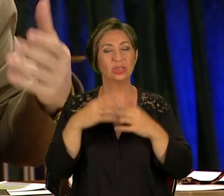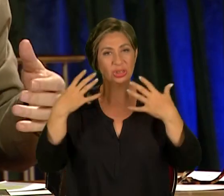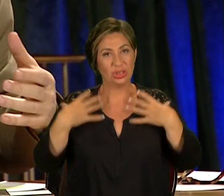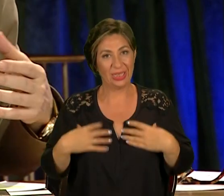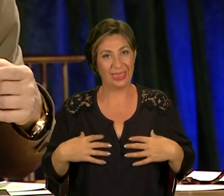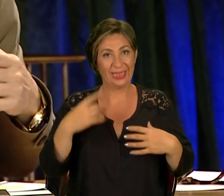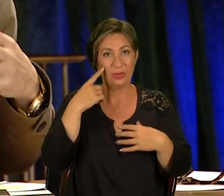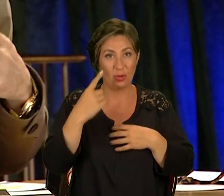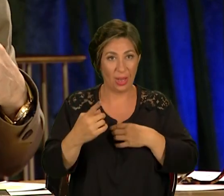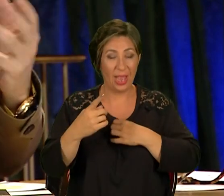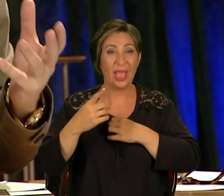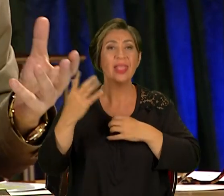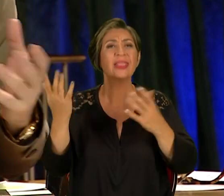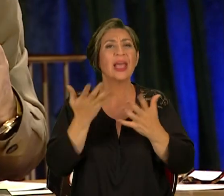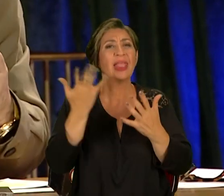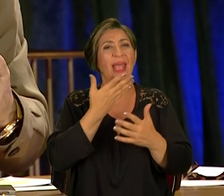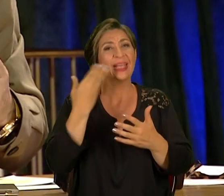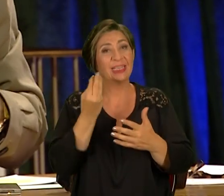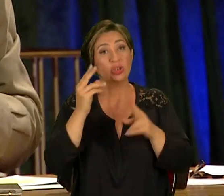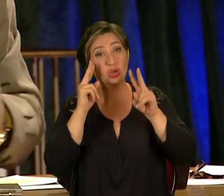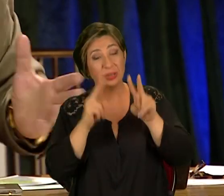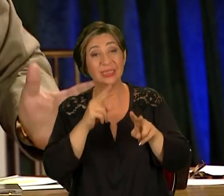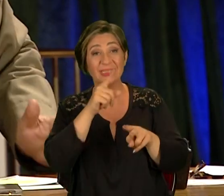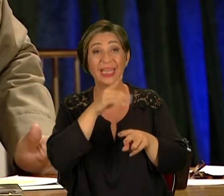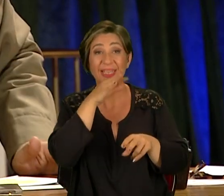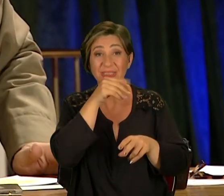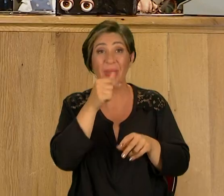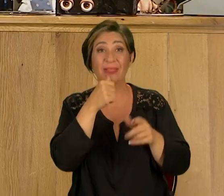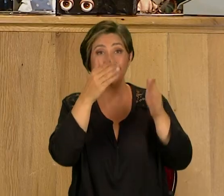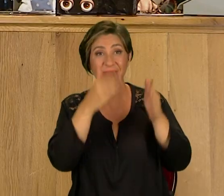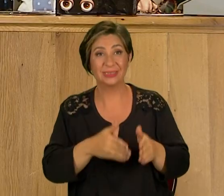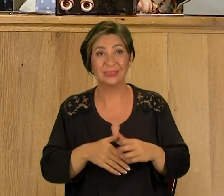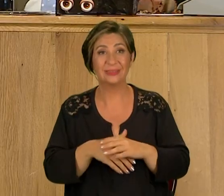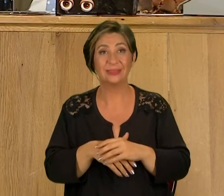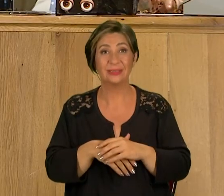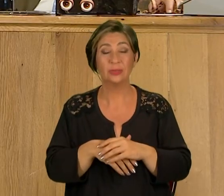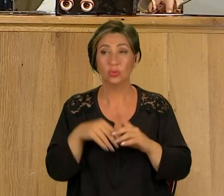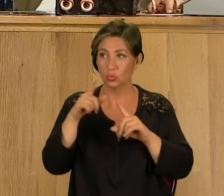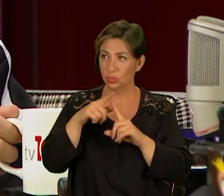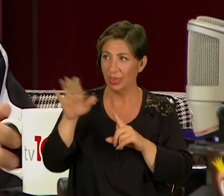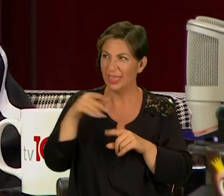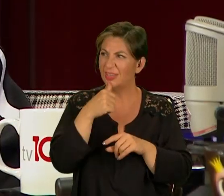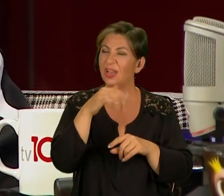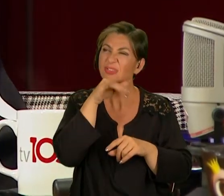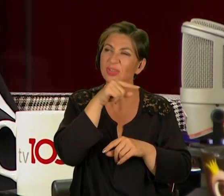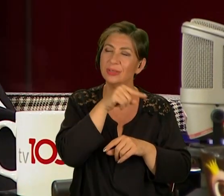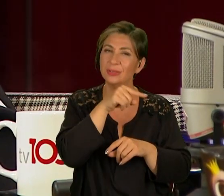şeklin itibariyle ne kadar genç görünsen de aslında sen yaşlı bir adamsın. Hı? Tuncer, yaşlı bir